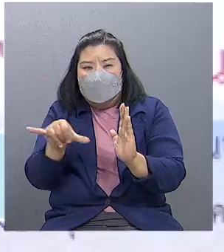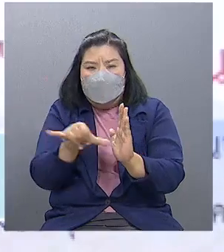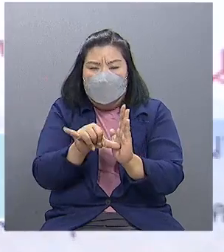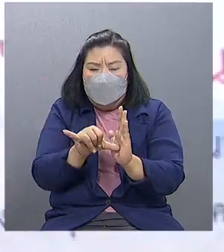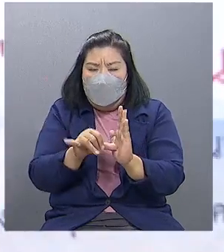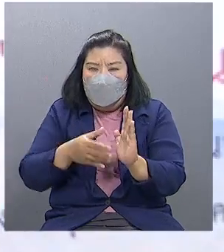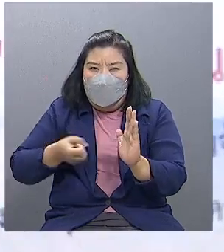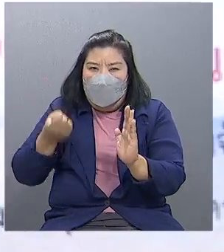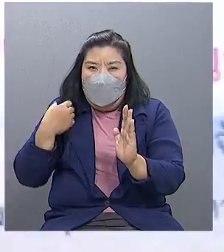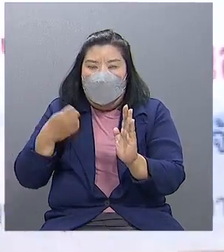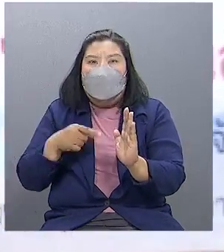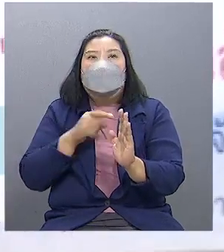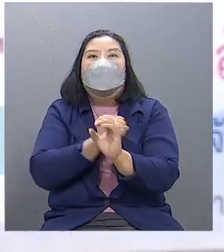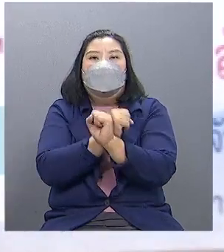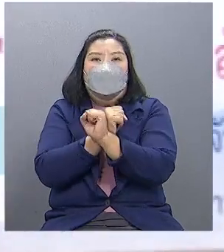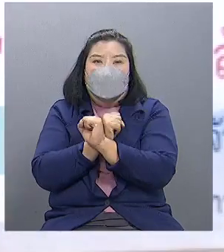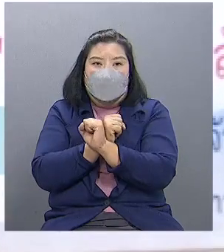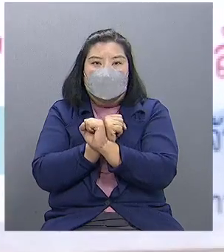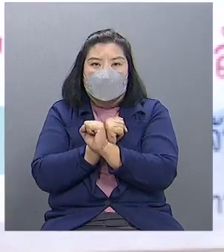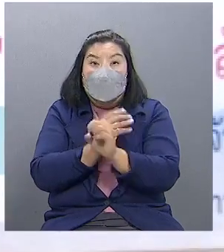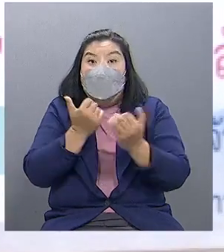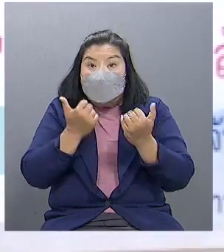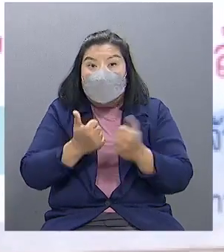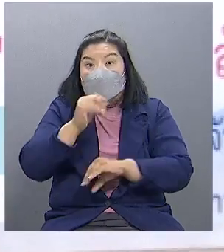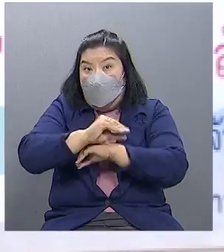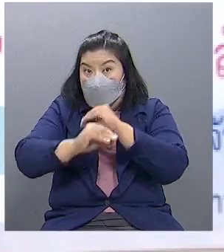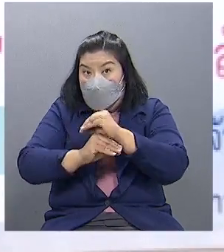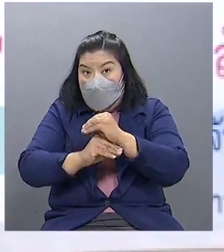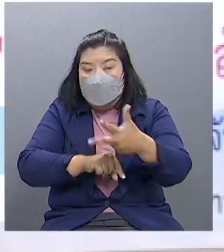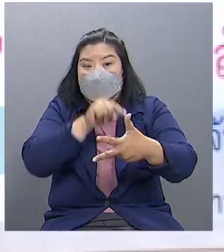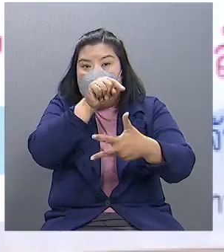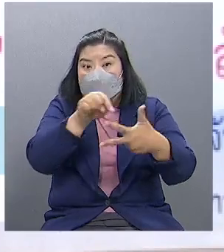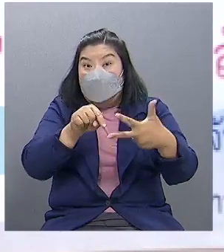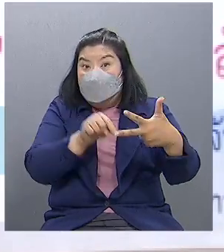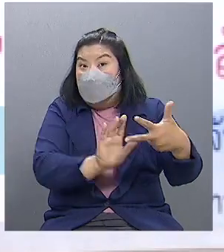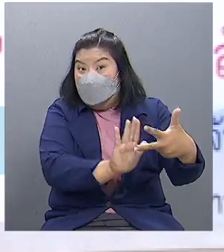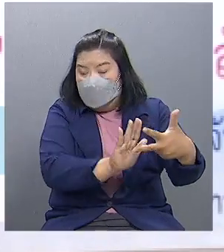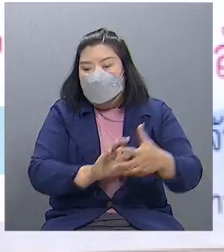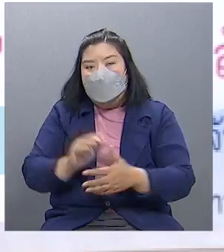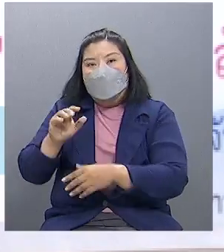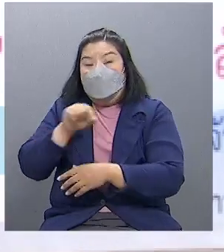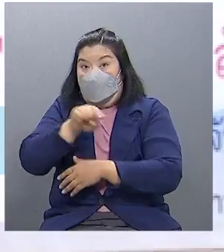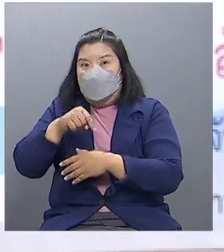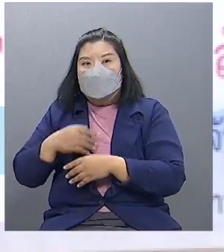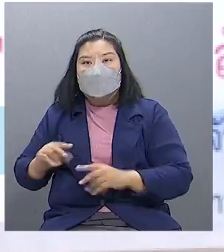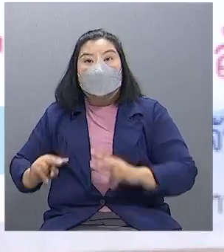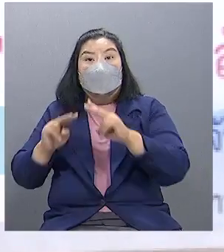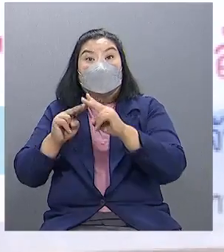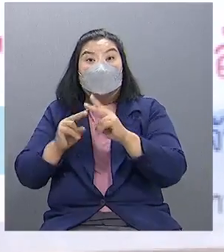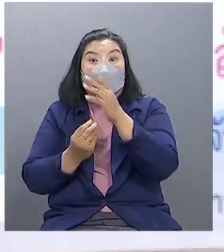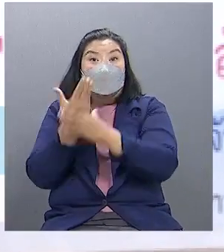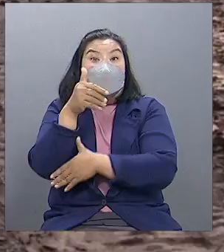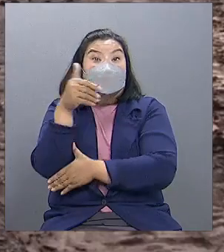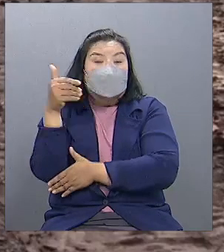ครับ คงการทั้สามงการทเป็ปากเดีนอะไรนะครับทางโรมยานแชารทส่และบนผึดน่ญณว่าเป็ไปวัความป้ใส